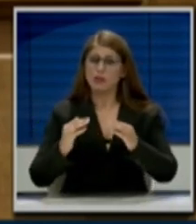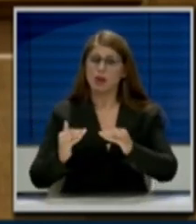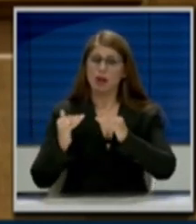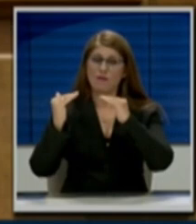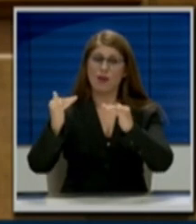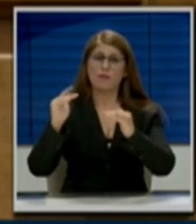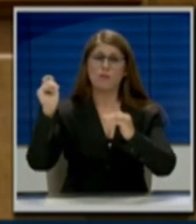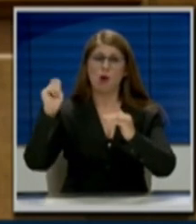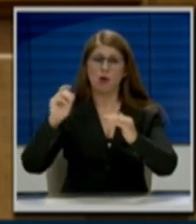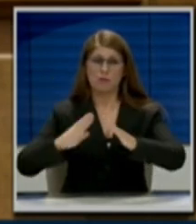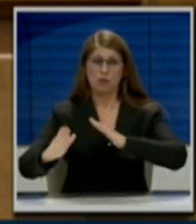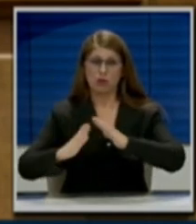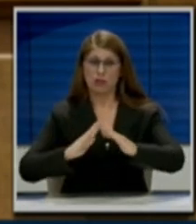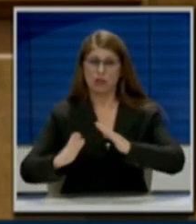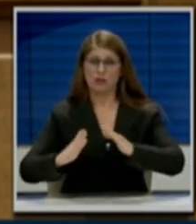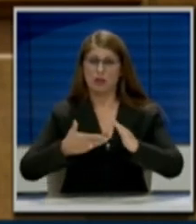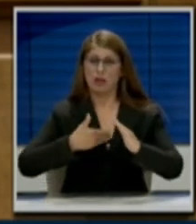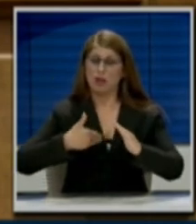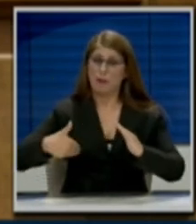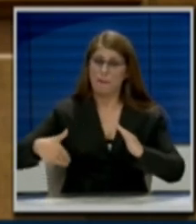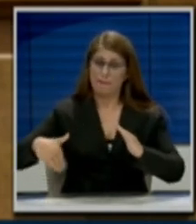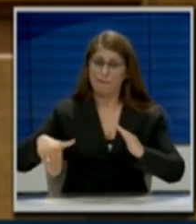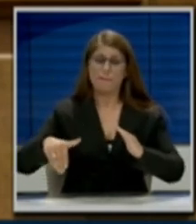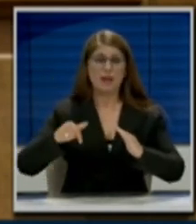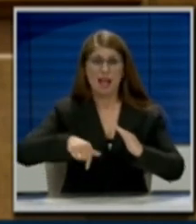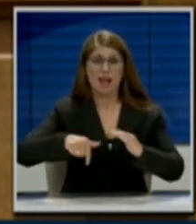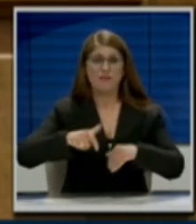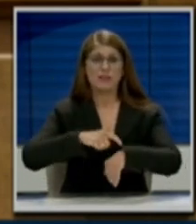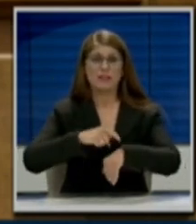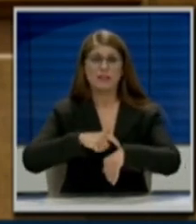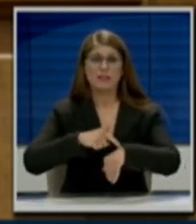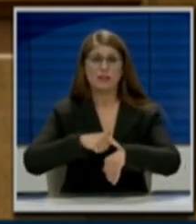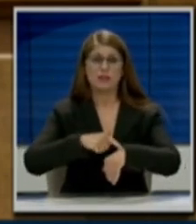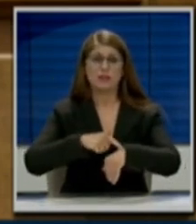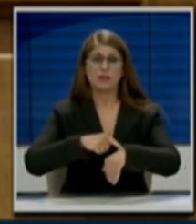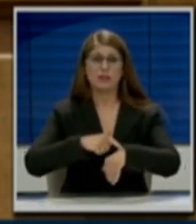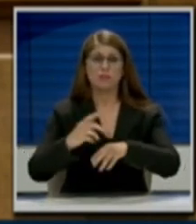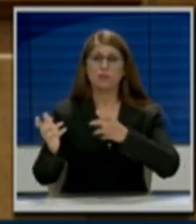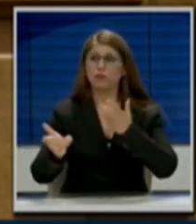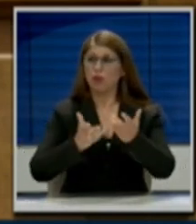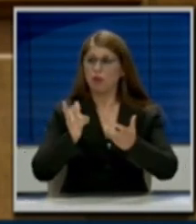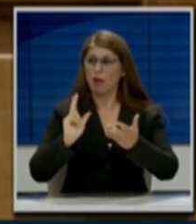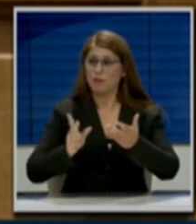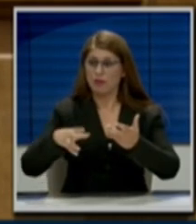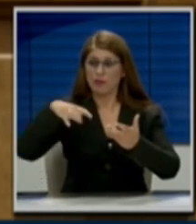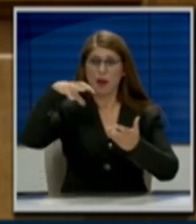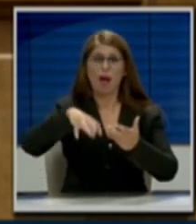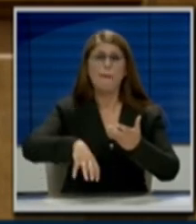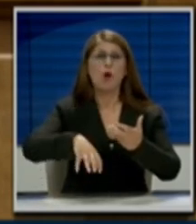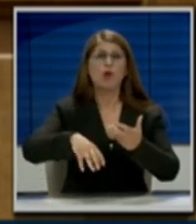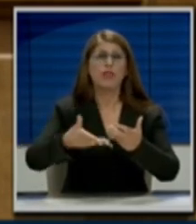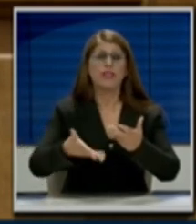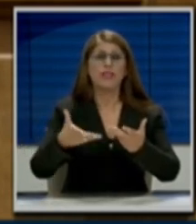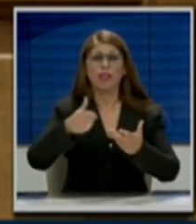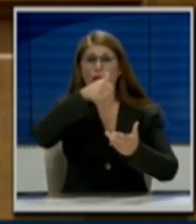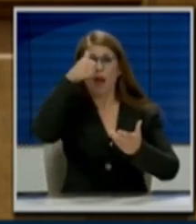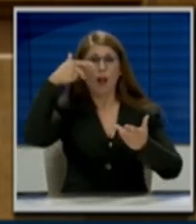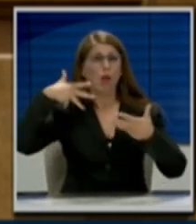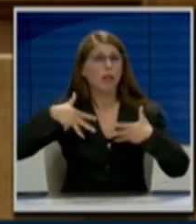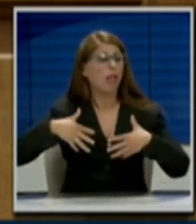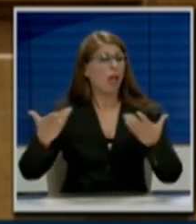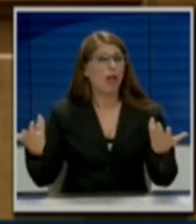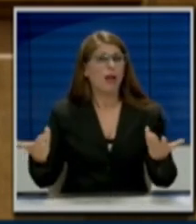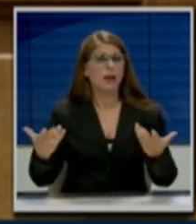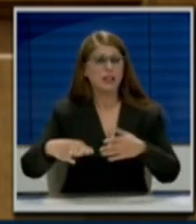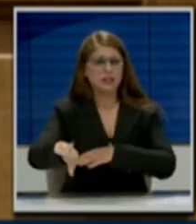πολιτικής προστασίας, είμαστε στο μέσο της αντιπυρικής περίοδου, εκτεθειμένη, χωρίς σχέδιο,